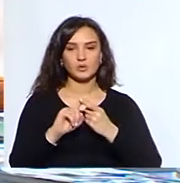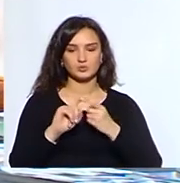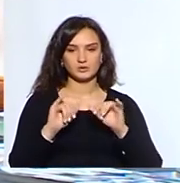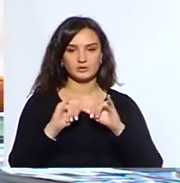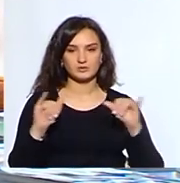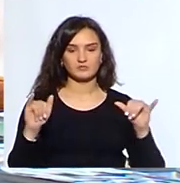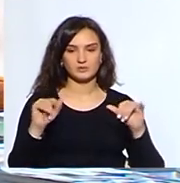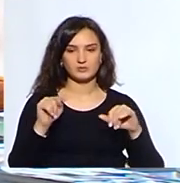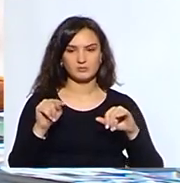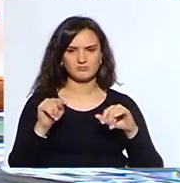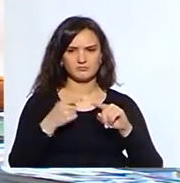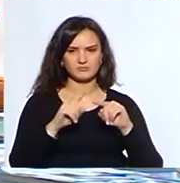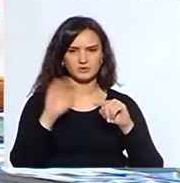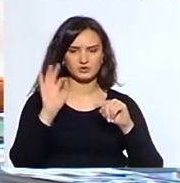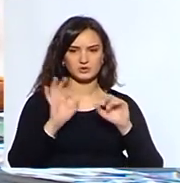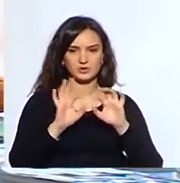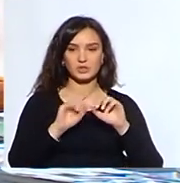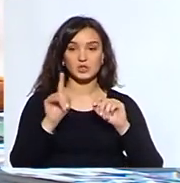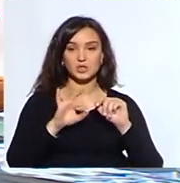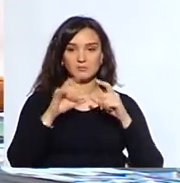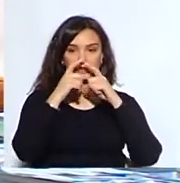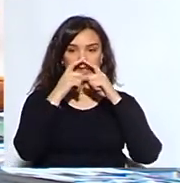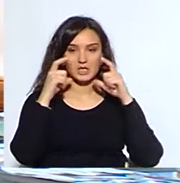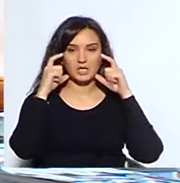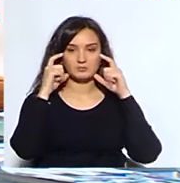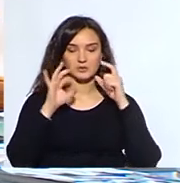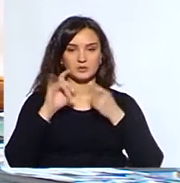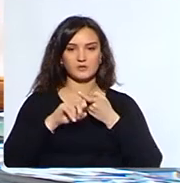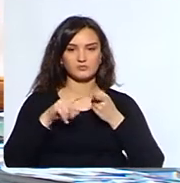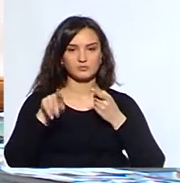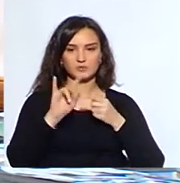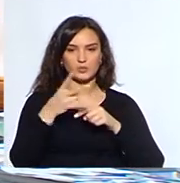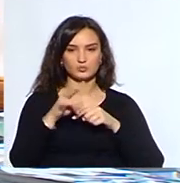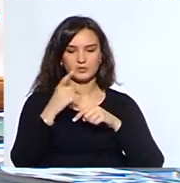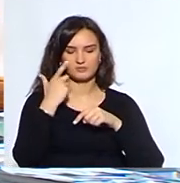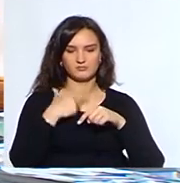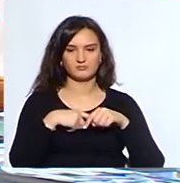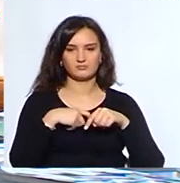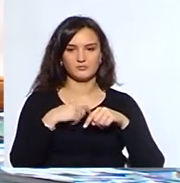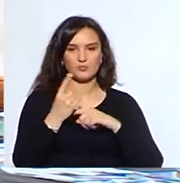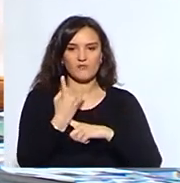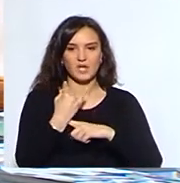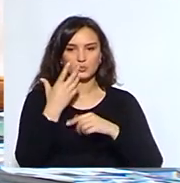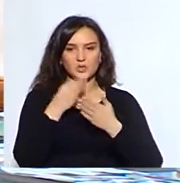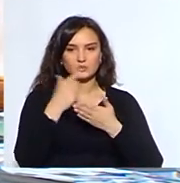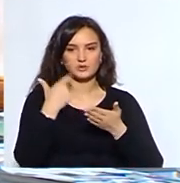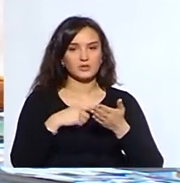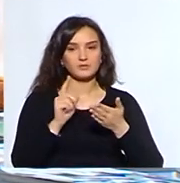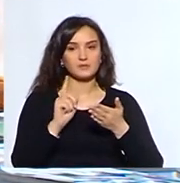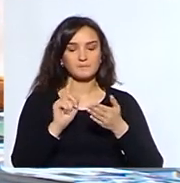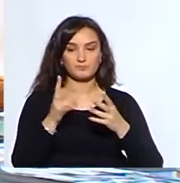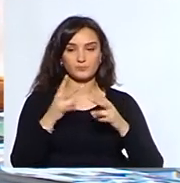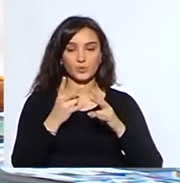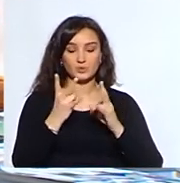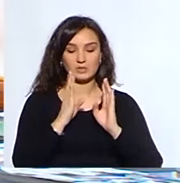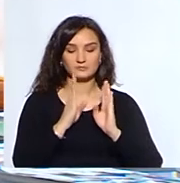გაუთავებელი საუბარი. Რაც შეეხება ნიღაბს, ნიღაბთან დაკავშირებით არ უნდა მოვიტყუოთ თავი. Რას ნიშნავს ეს? Თუ ჩვენ არ დავიცავით